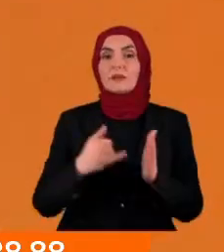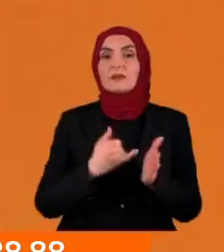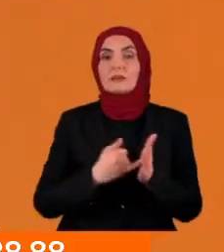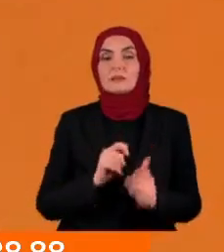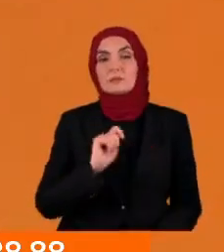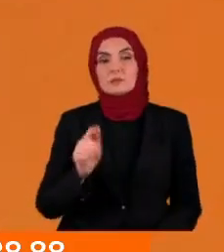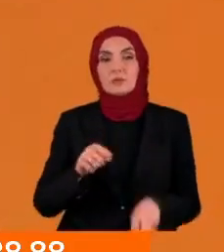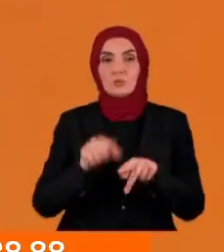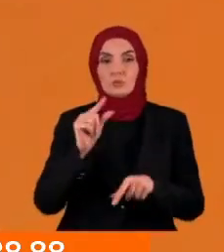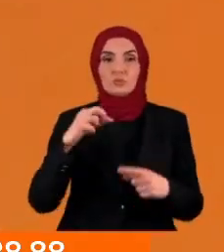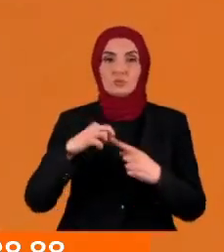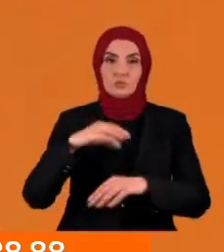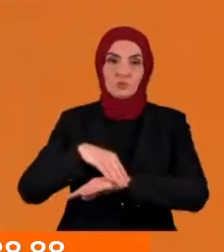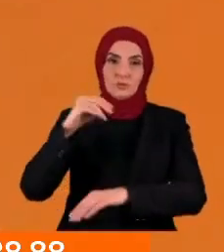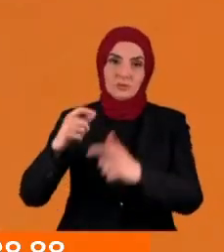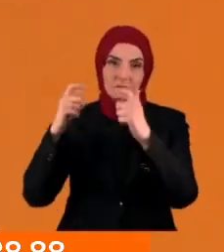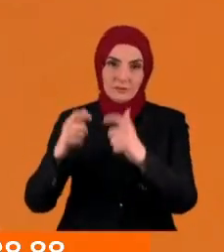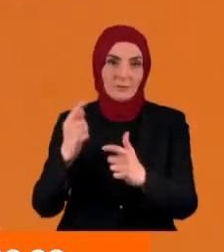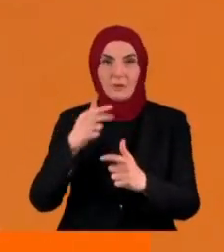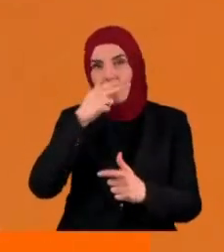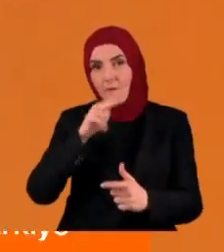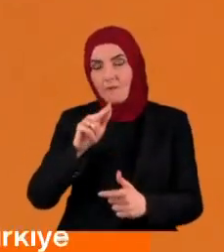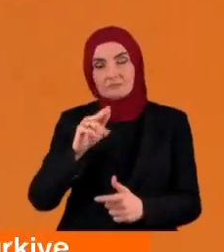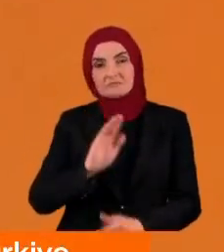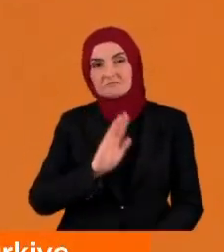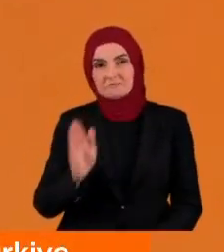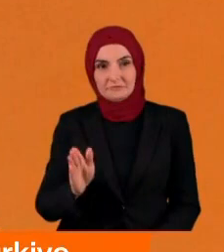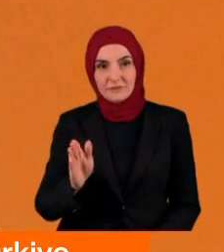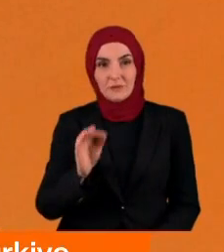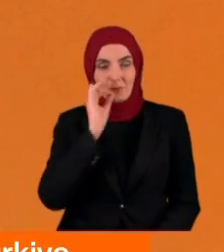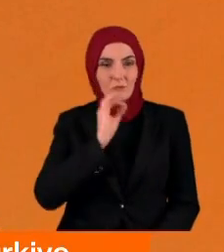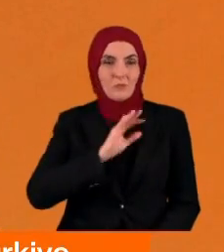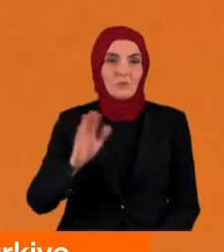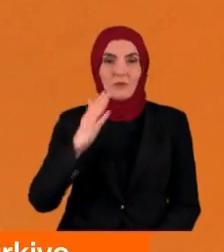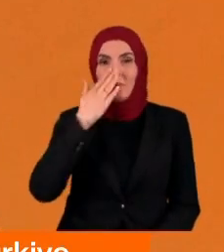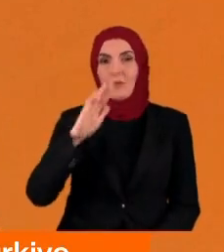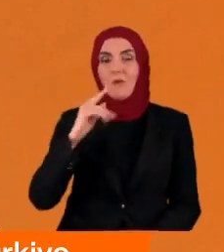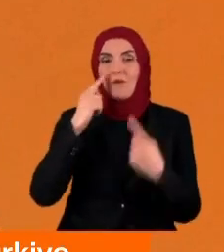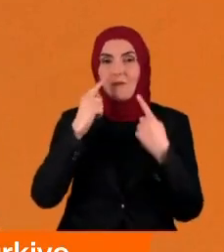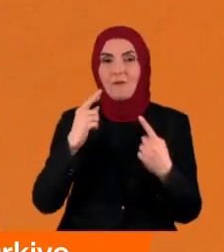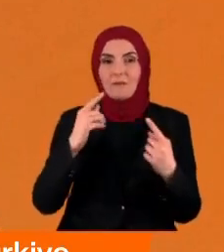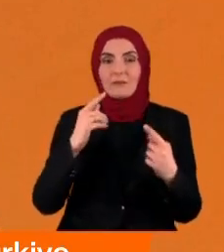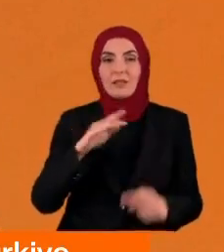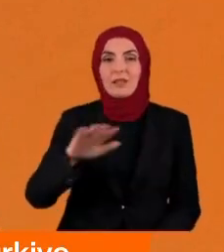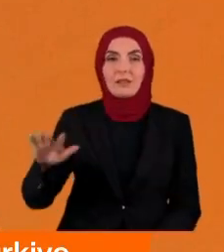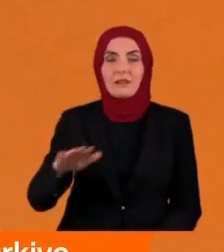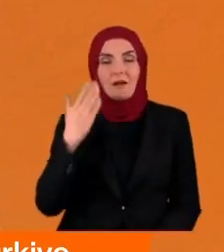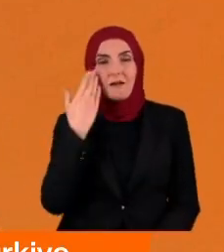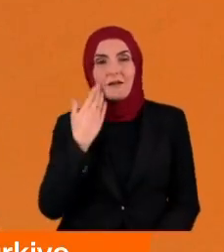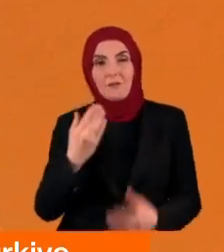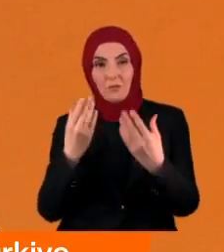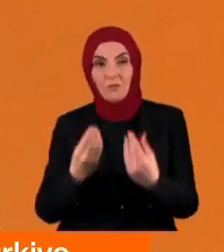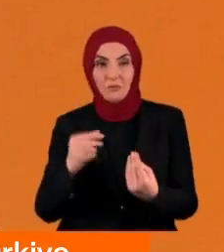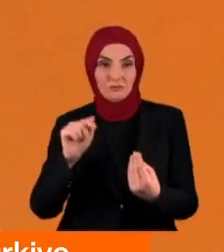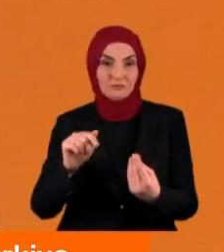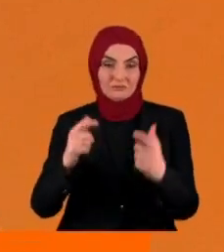Gaziantep Nurdağ'ındaki Şatırhöyük köyüne gidelim şimdi. Muhteşem doğasıyla herkesi kendine hayran bırakan bir köydü burası ama